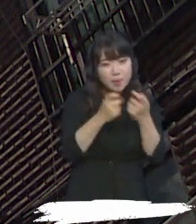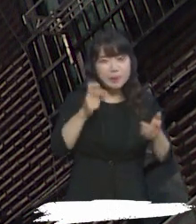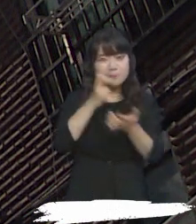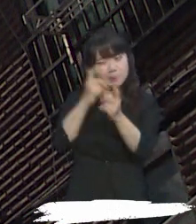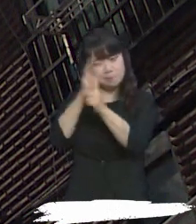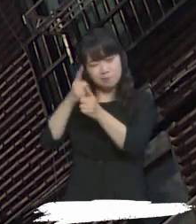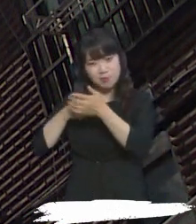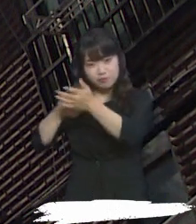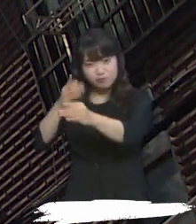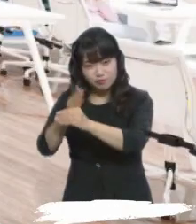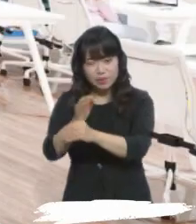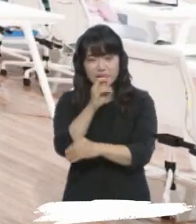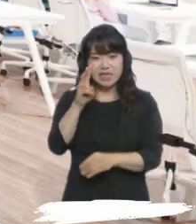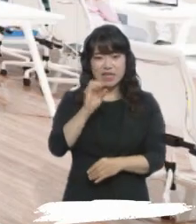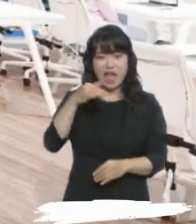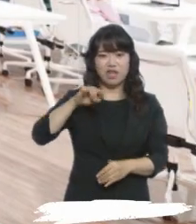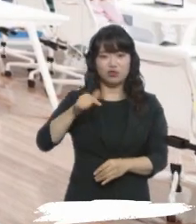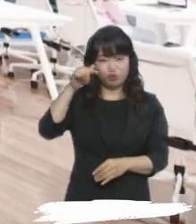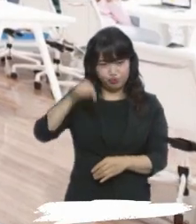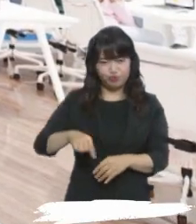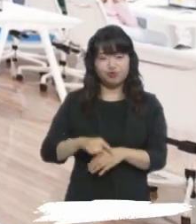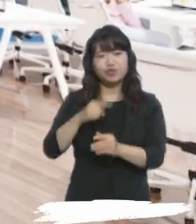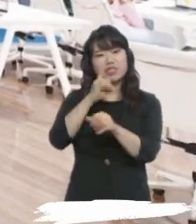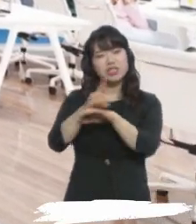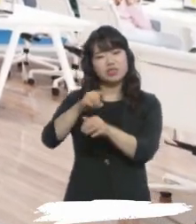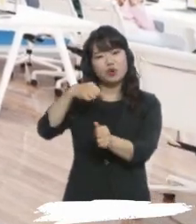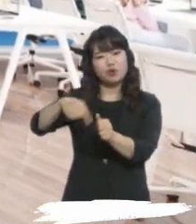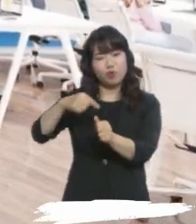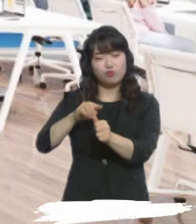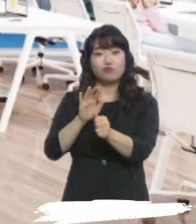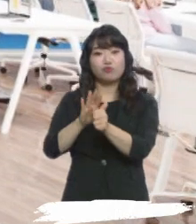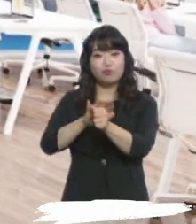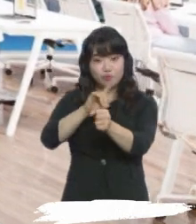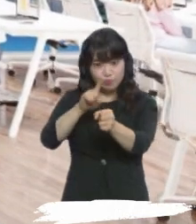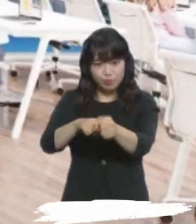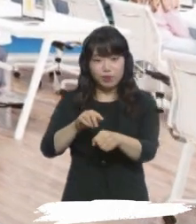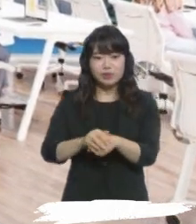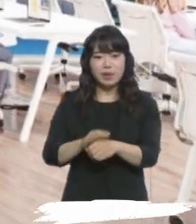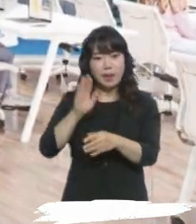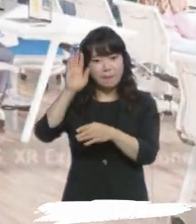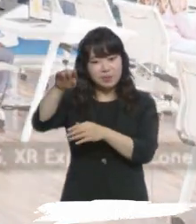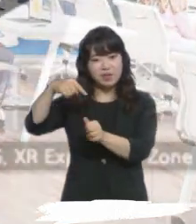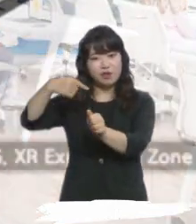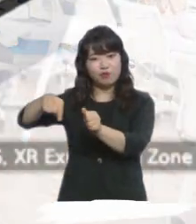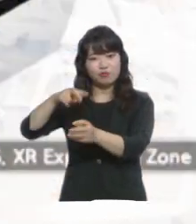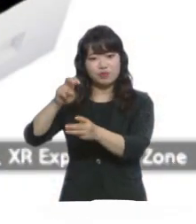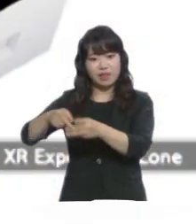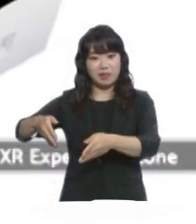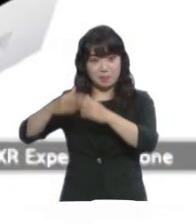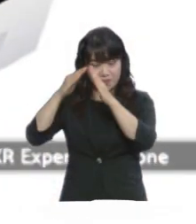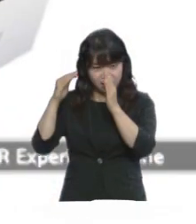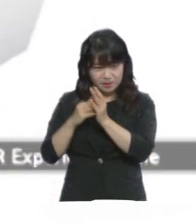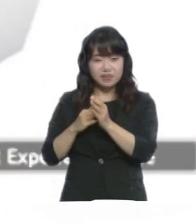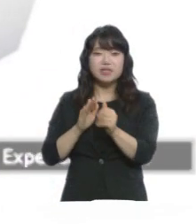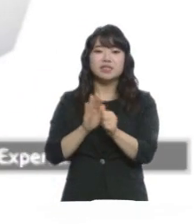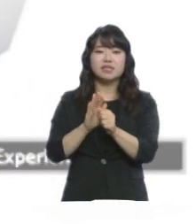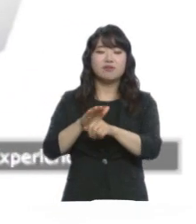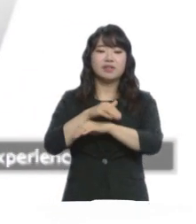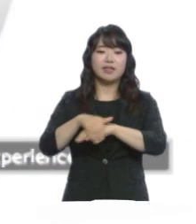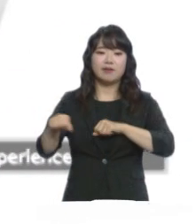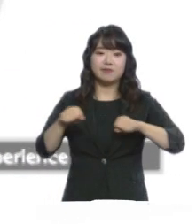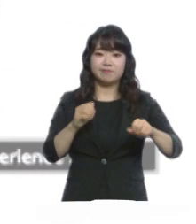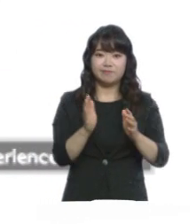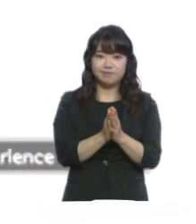가운데 양천구도 디지털 교육에 취약한 신월동 주민을 위해 미래 교육센터를 조성하는 등 지원에